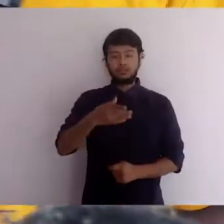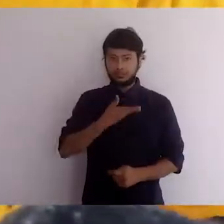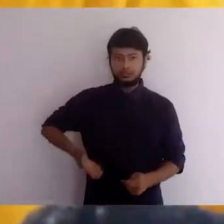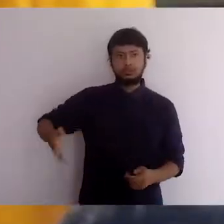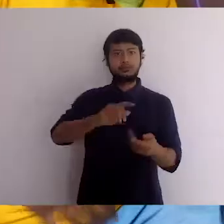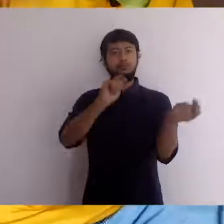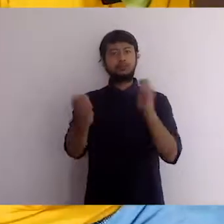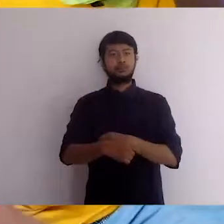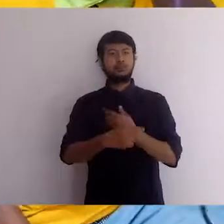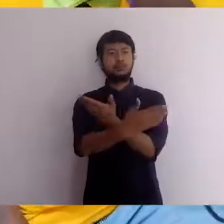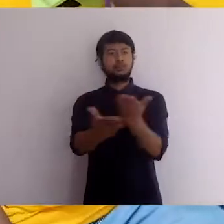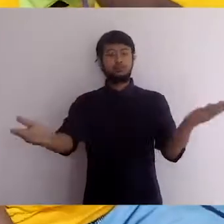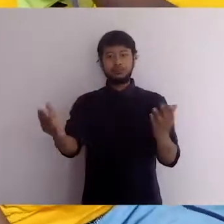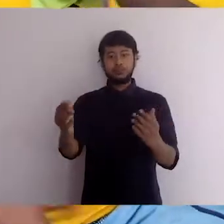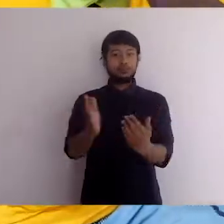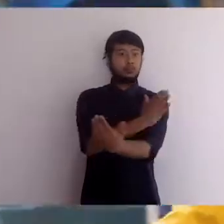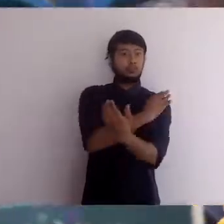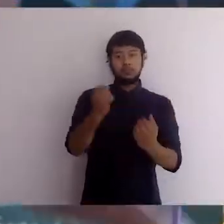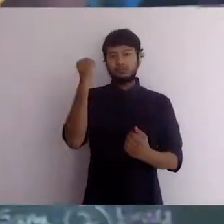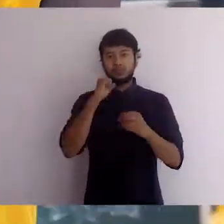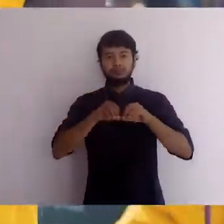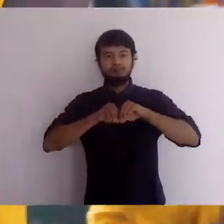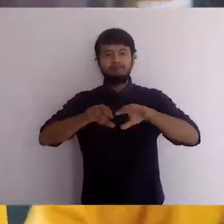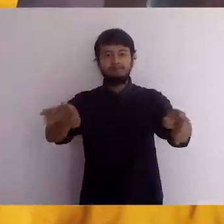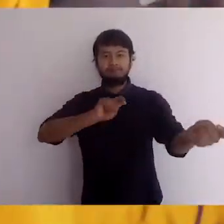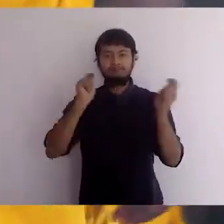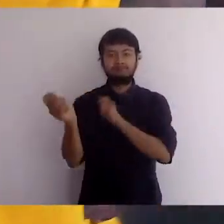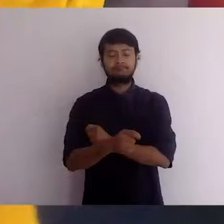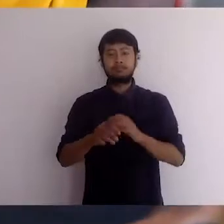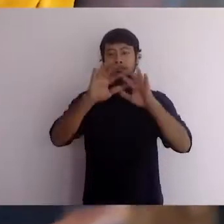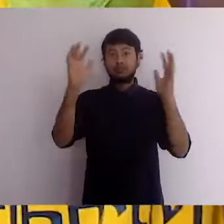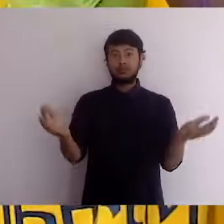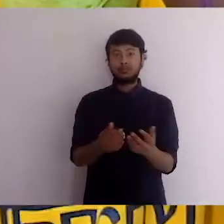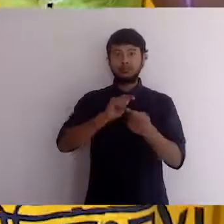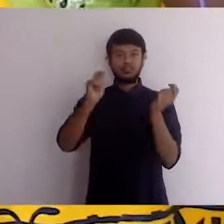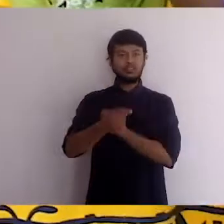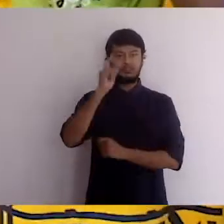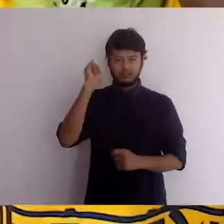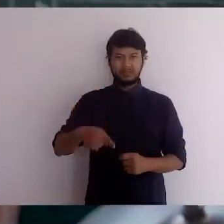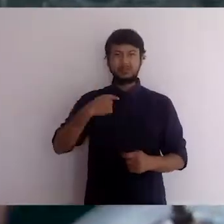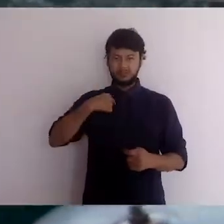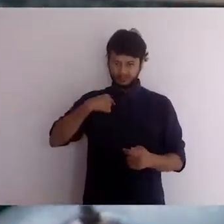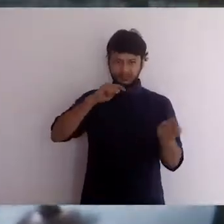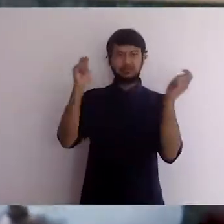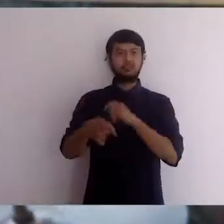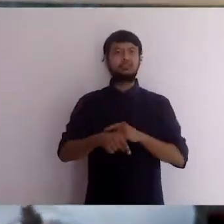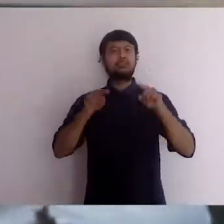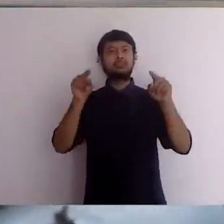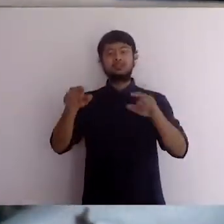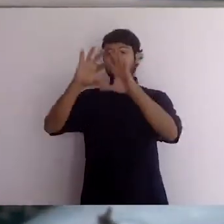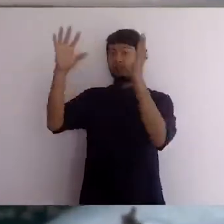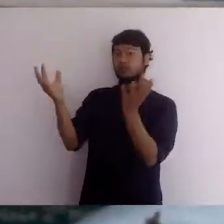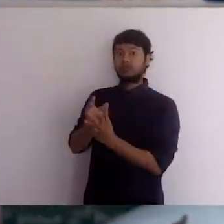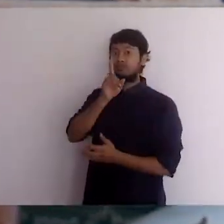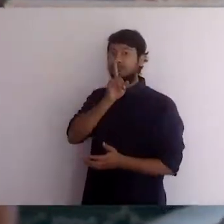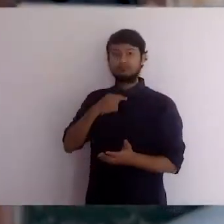है, संगीत की ताकत से अब जीत कर दिखाना है। बदलाव लाना है, बदलाव हमको लाना है, दुनिया ये गूंगा अब आवाज दिलाना है।